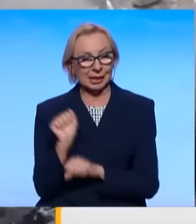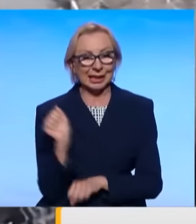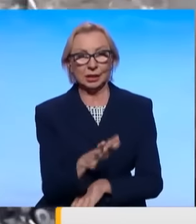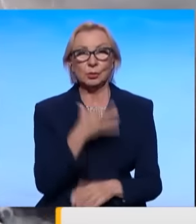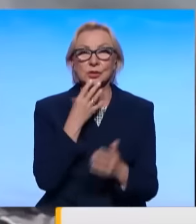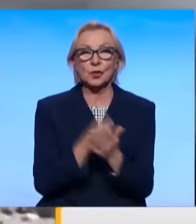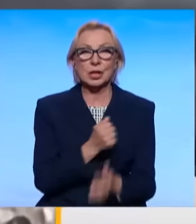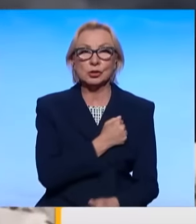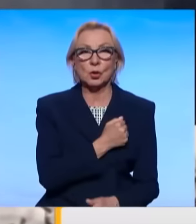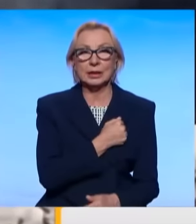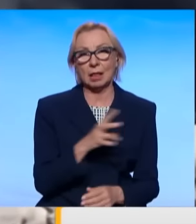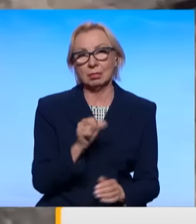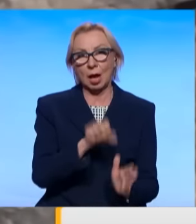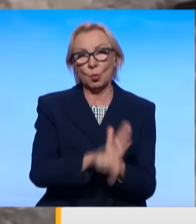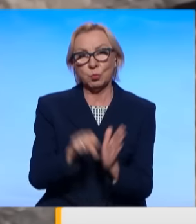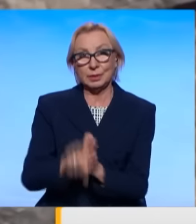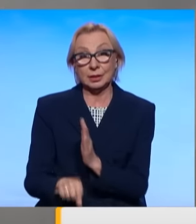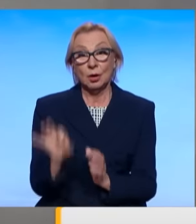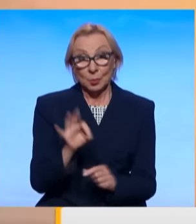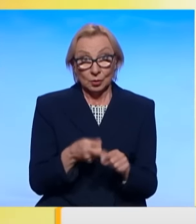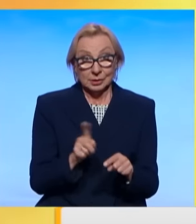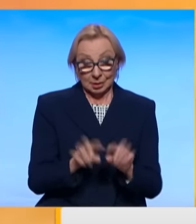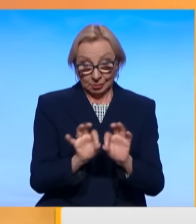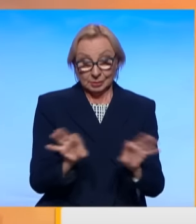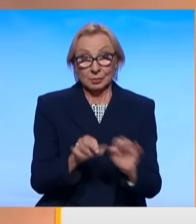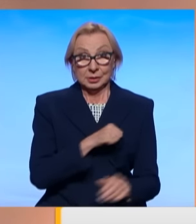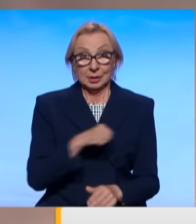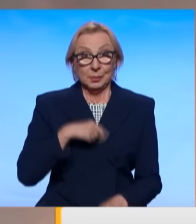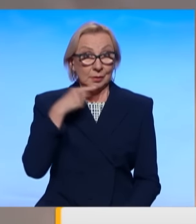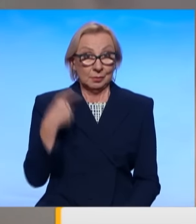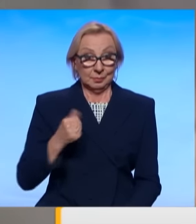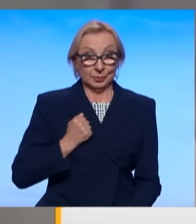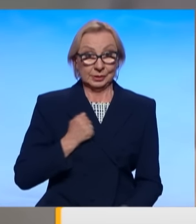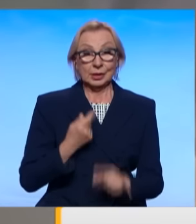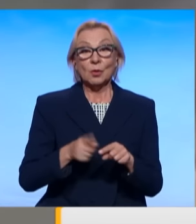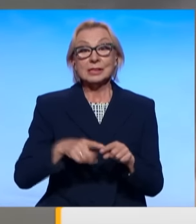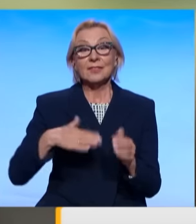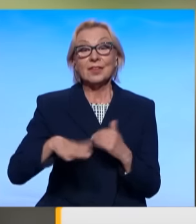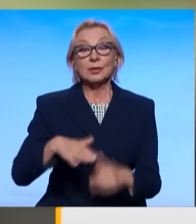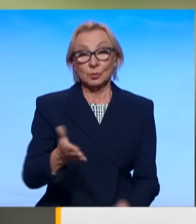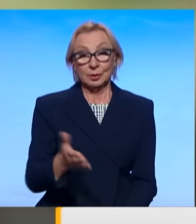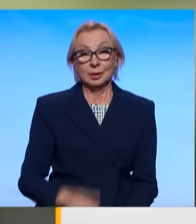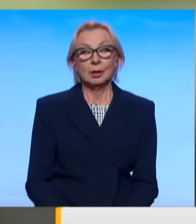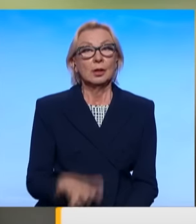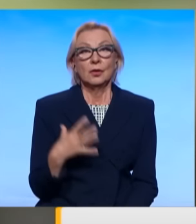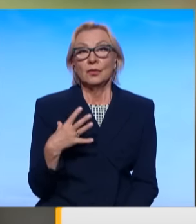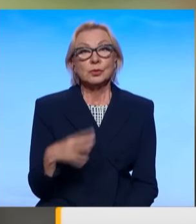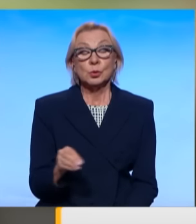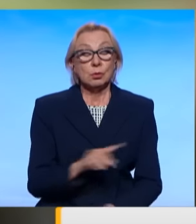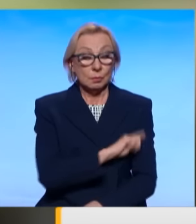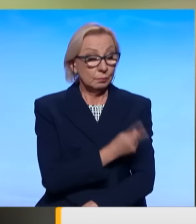своїх солдат на обій. Про це говорять самі бійці. Ось це відео тиждень тому розійшлося по пабліках. Все, більш